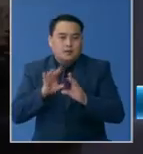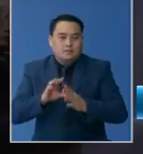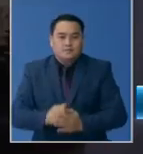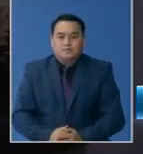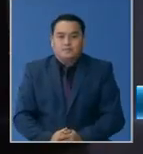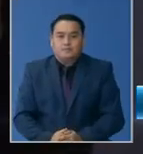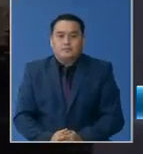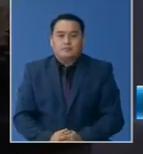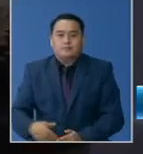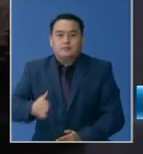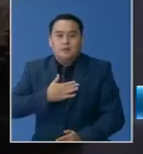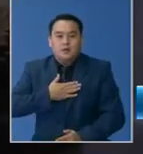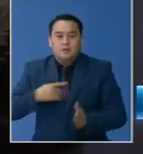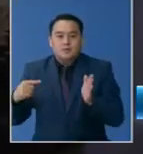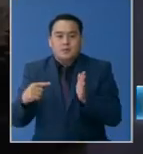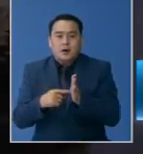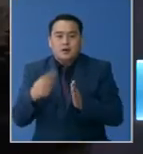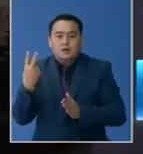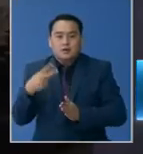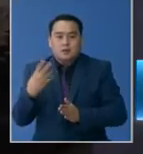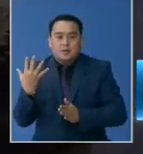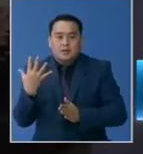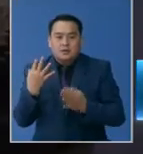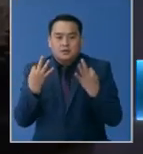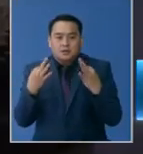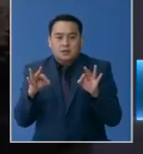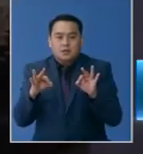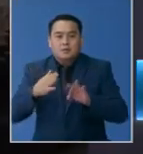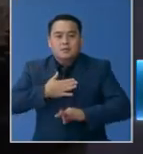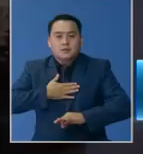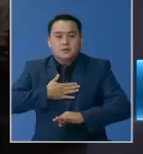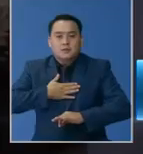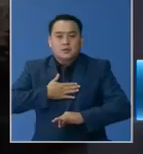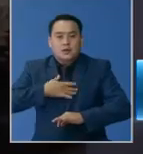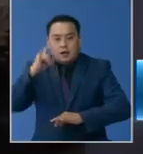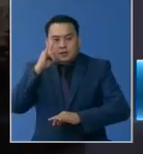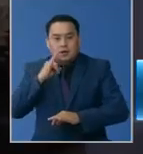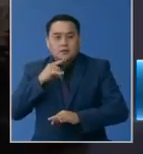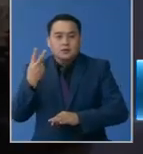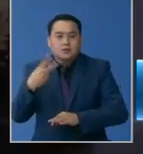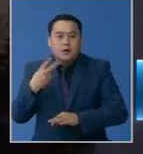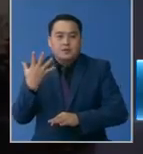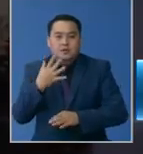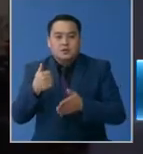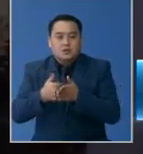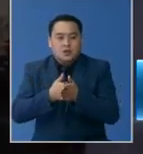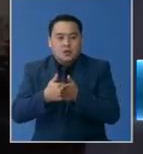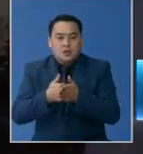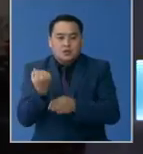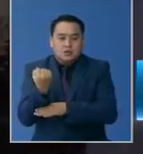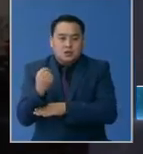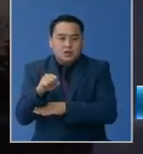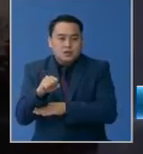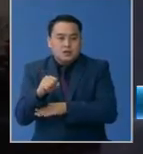негізгі мақсатымыз тәуелсіздігіміздің 25 жылдығымен тікелей байланысты. Тәуелсіздігіміздің 25 жылдың ішіндегі жетістігіміз бен жеңістеріміз